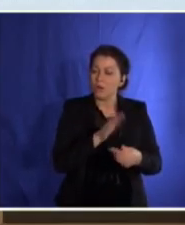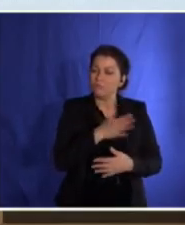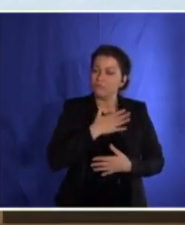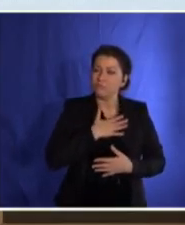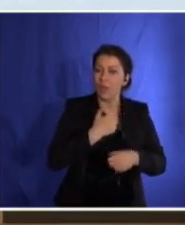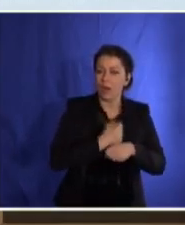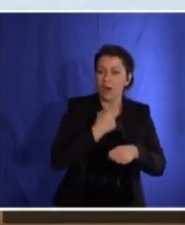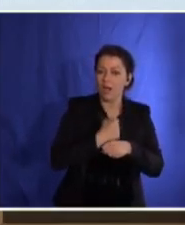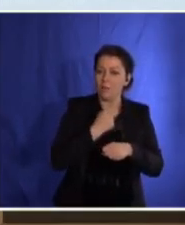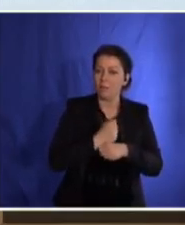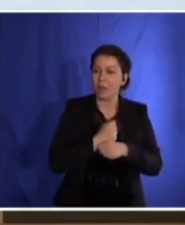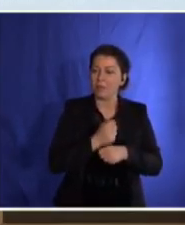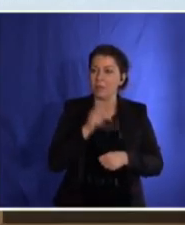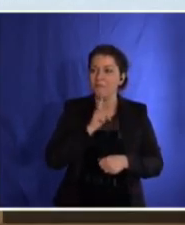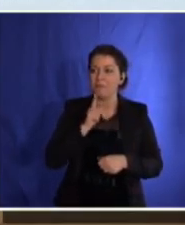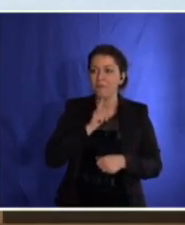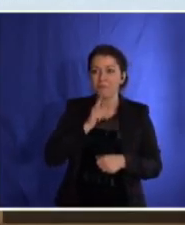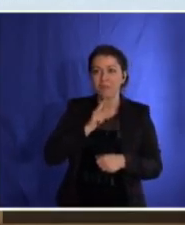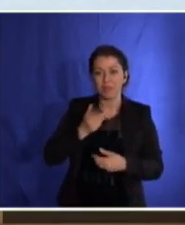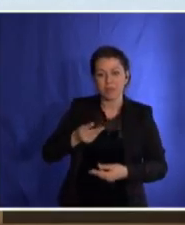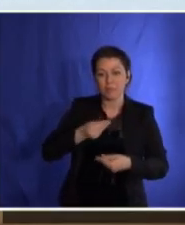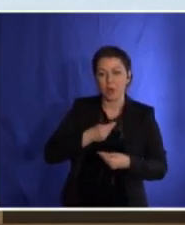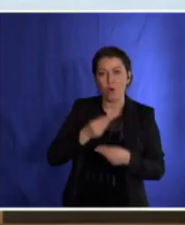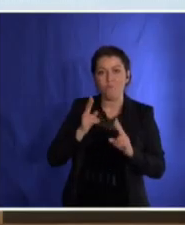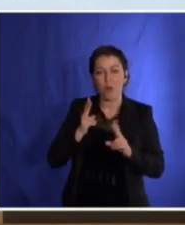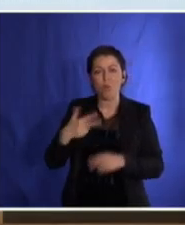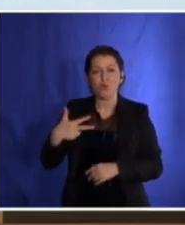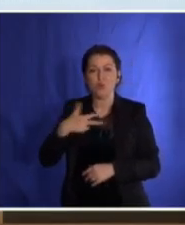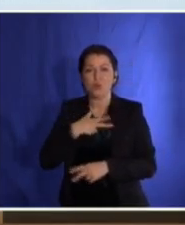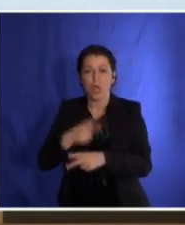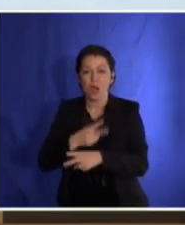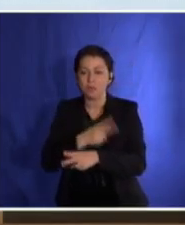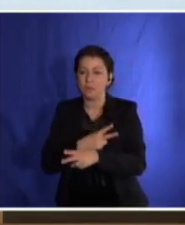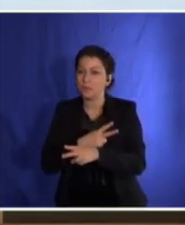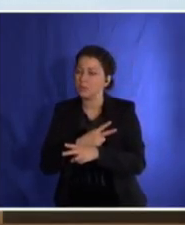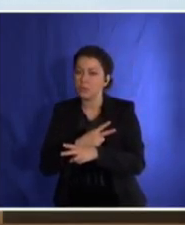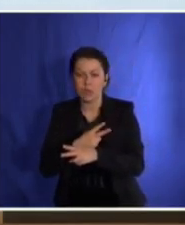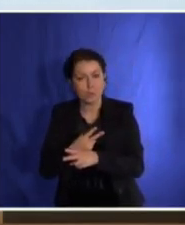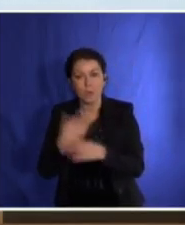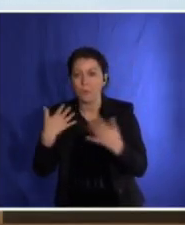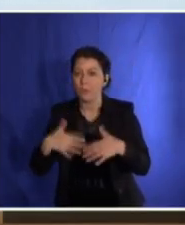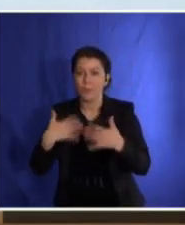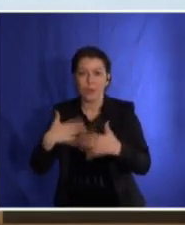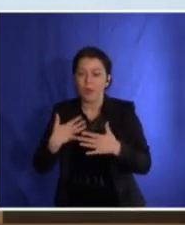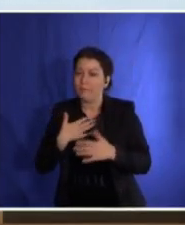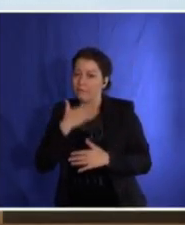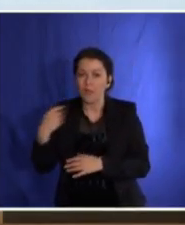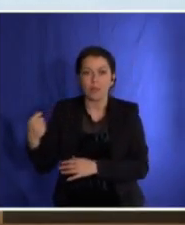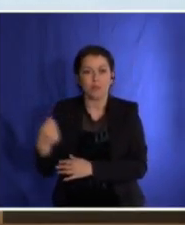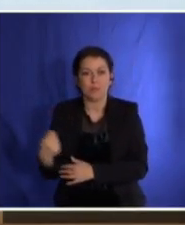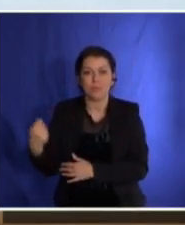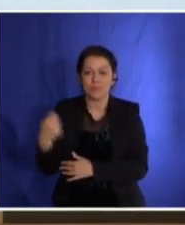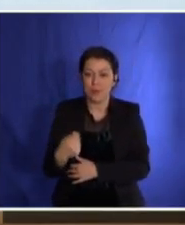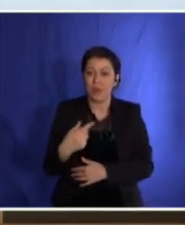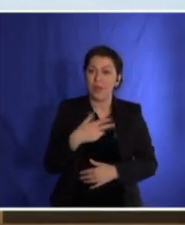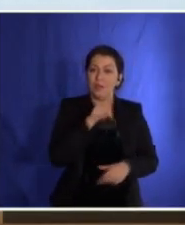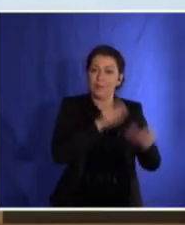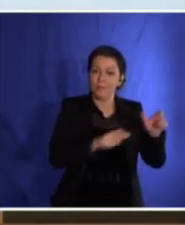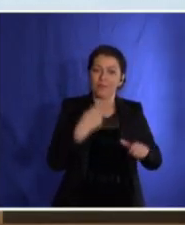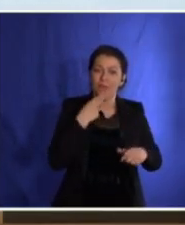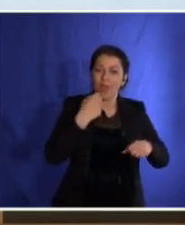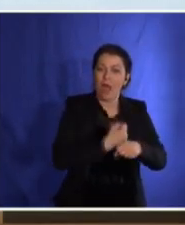das Sozialsystem ein Fass ohne Boden ist. Die arbeitenden Menschen ärgern sich zu Recht über